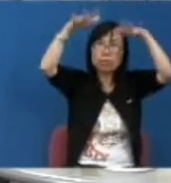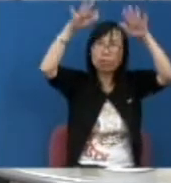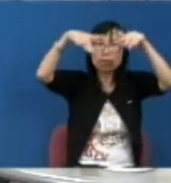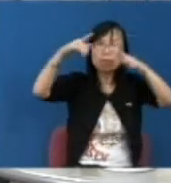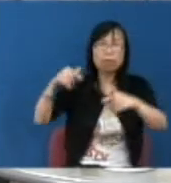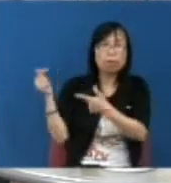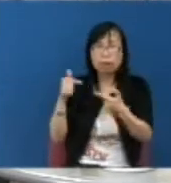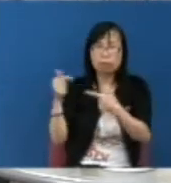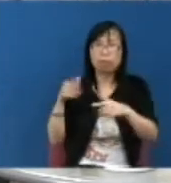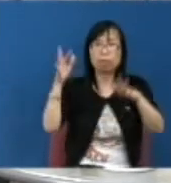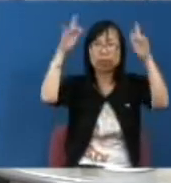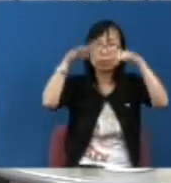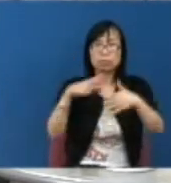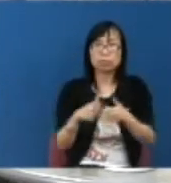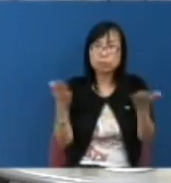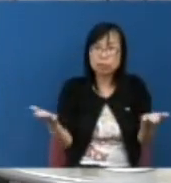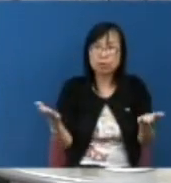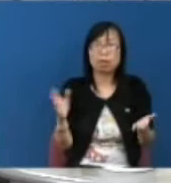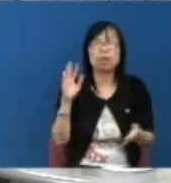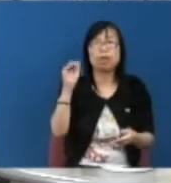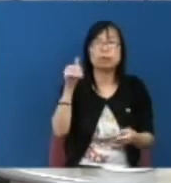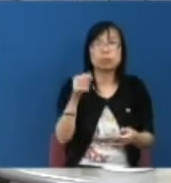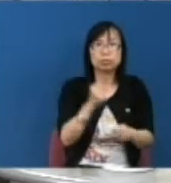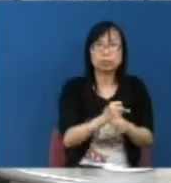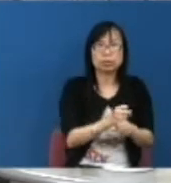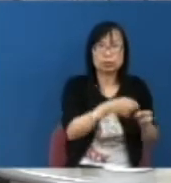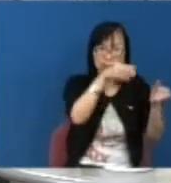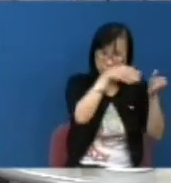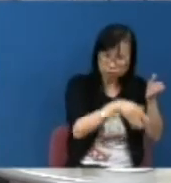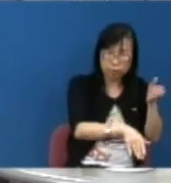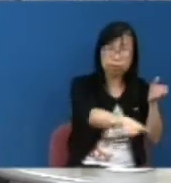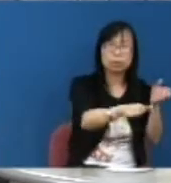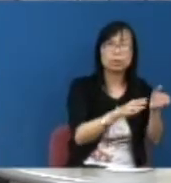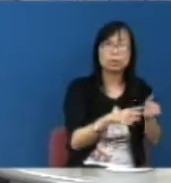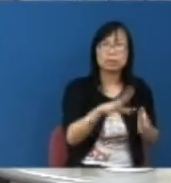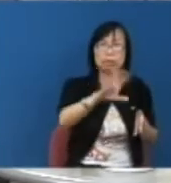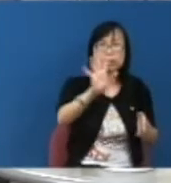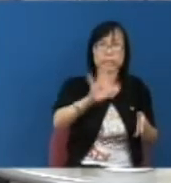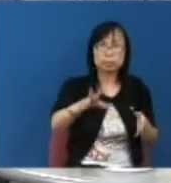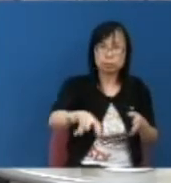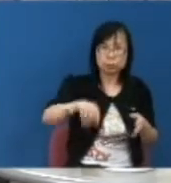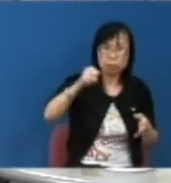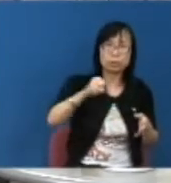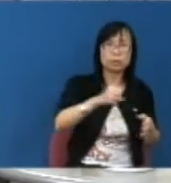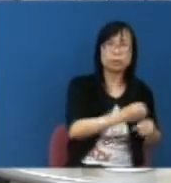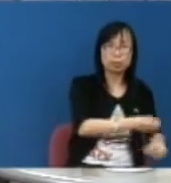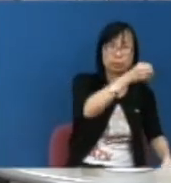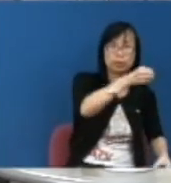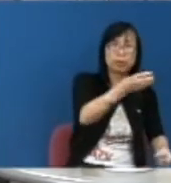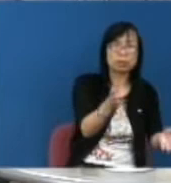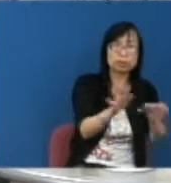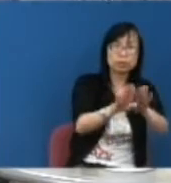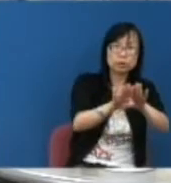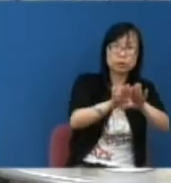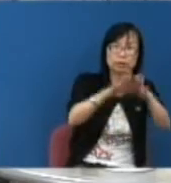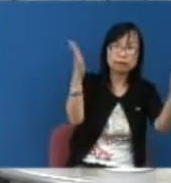都可以做一個出口。 嗯， 係啦，個出口亦都有個活門嘅。 嗯， 當你唔用泵嘅時候咧，個活門打開，咁啊流翻